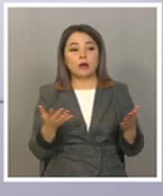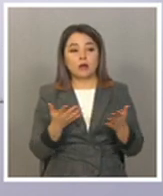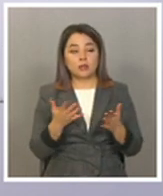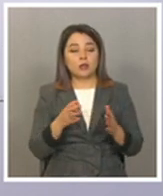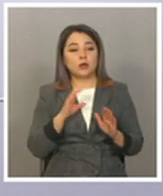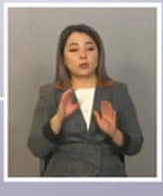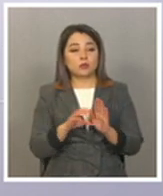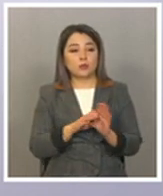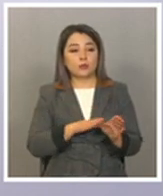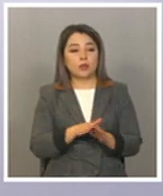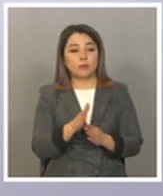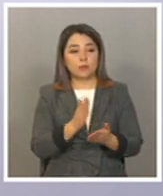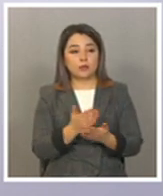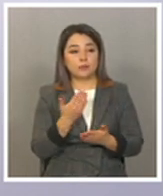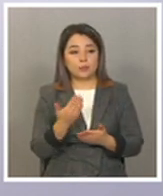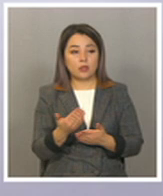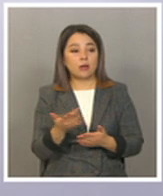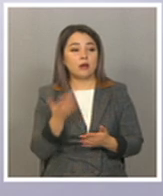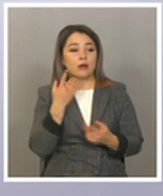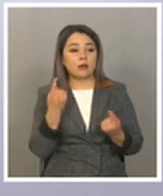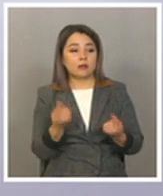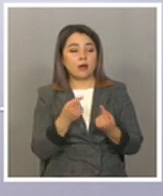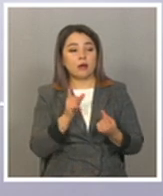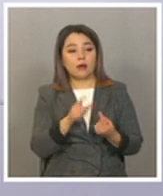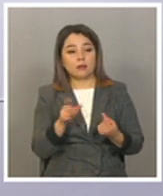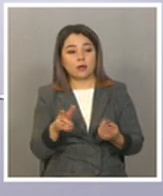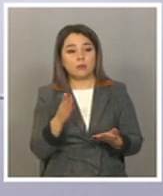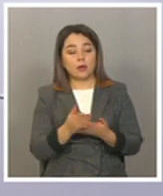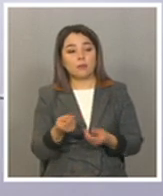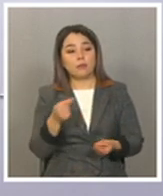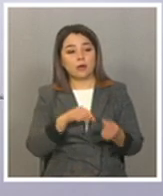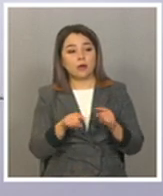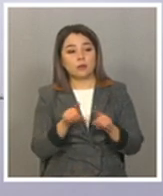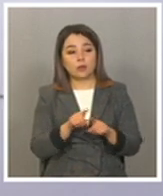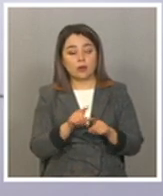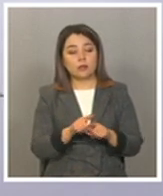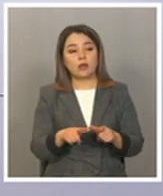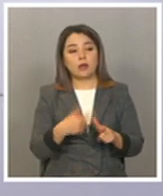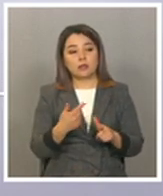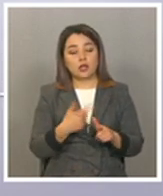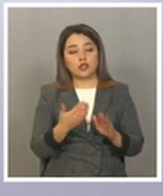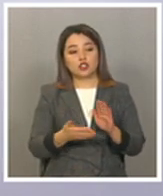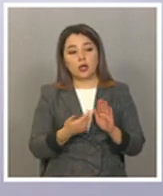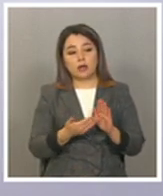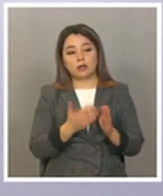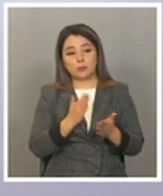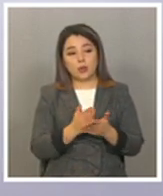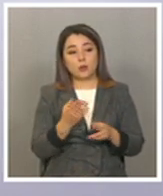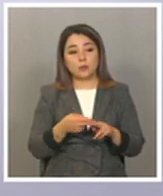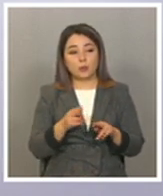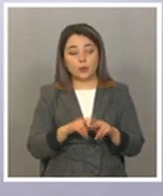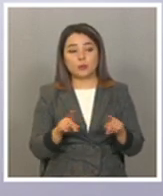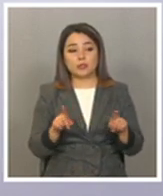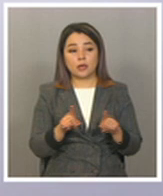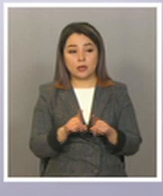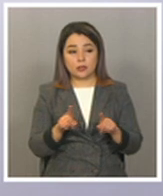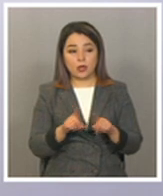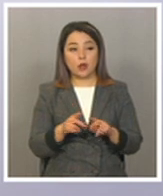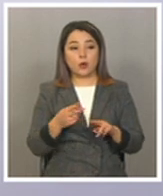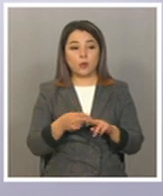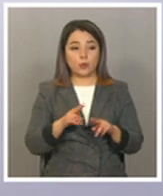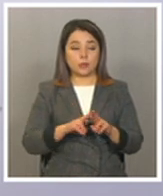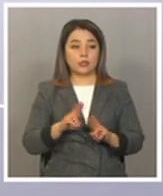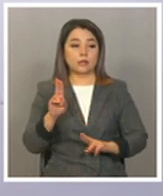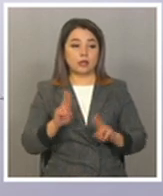жүгінеміз? Әдетте адамдар бір-бірін аттарымен шақырады. Сол сияқты осындай